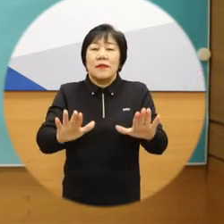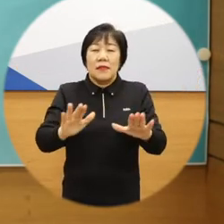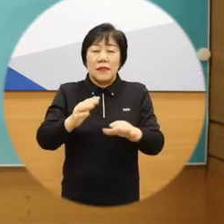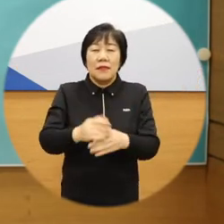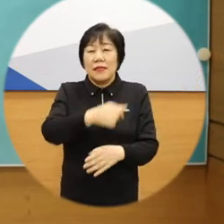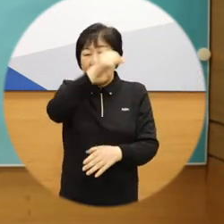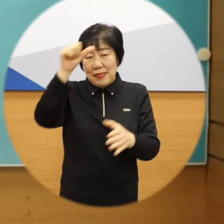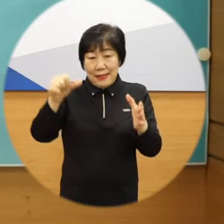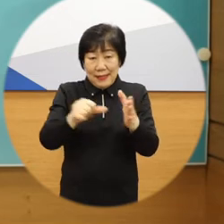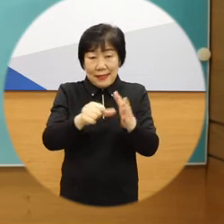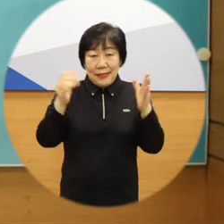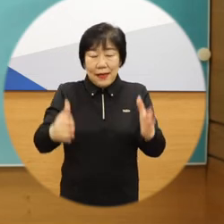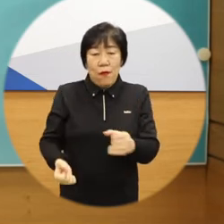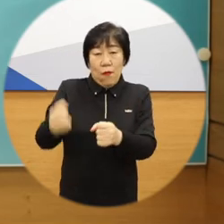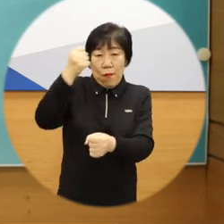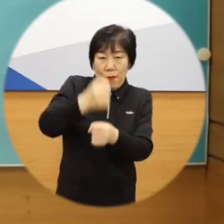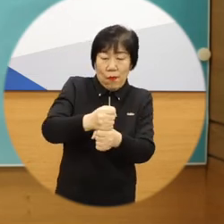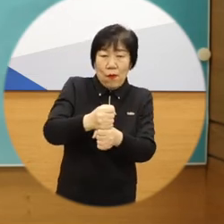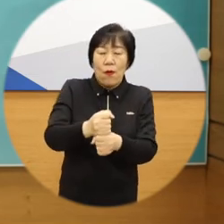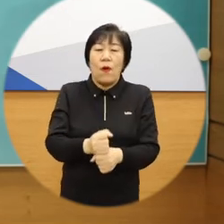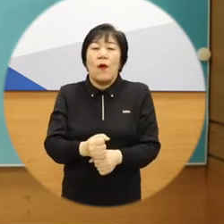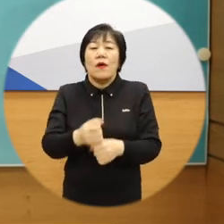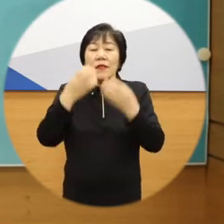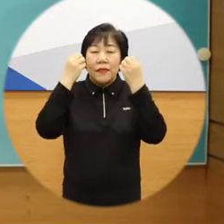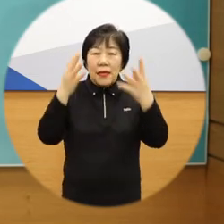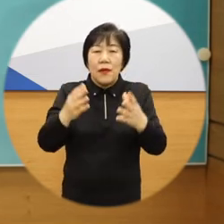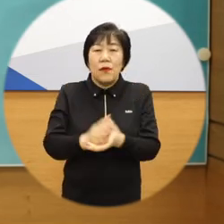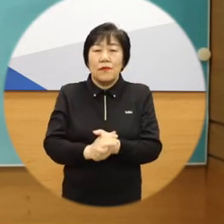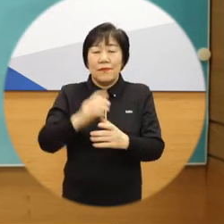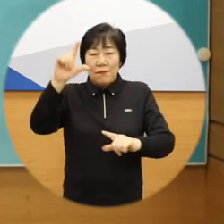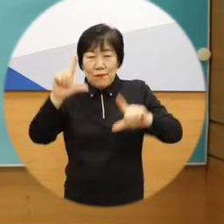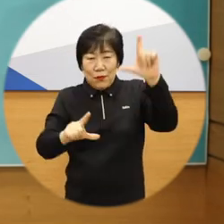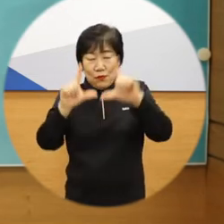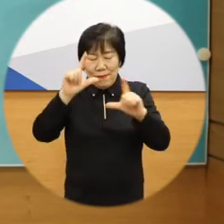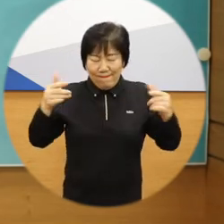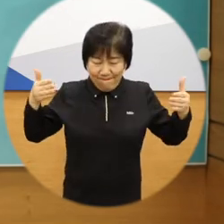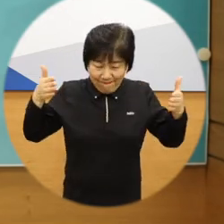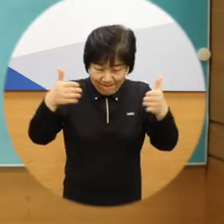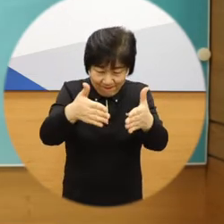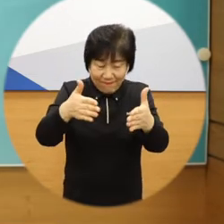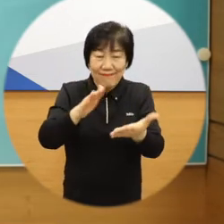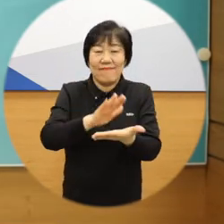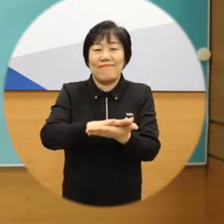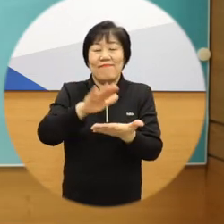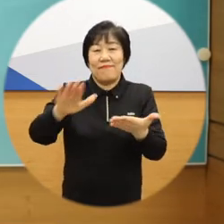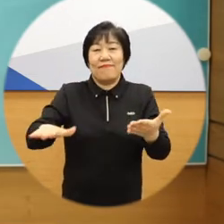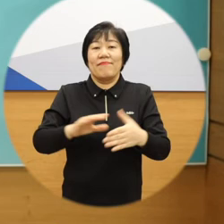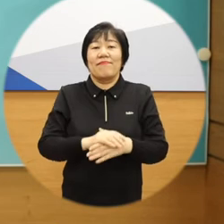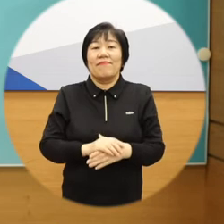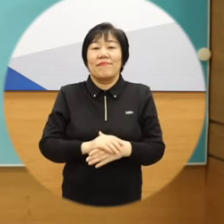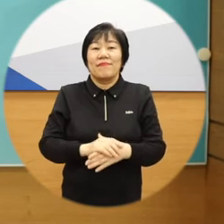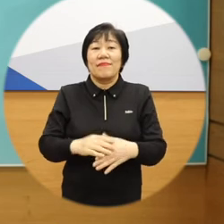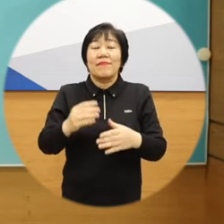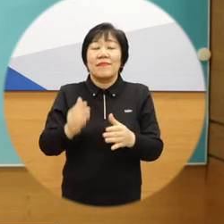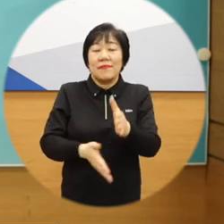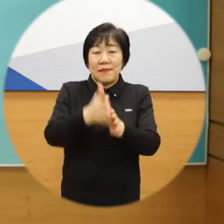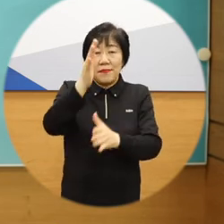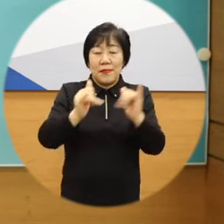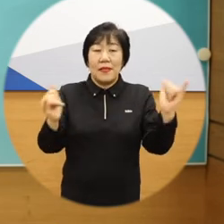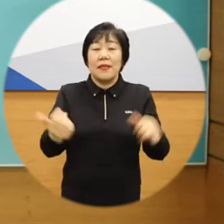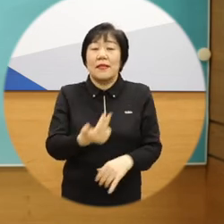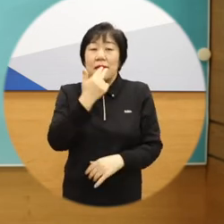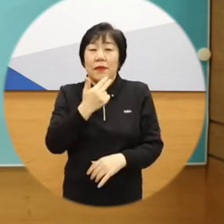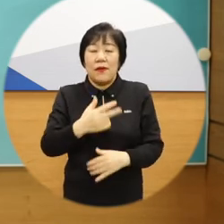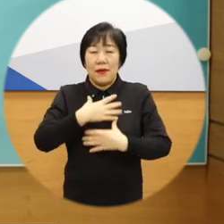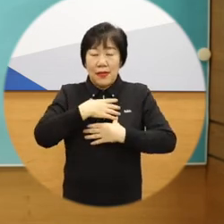회복함과 동시에 새로운 미래를 위한 청사진 실현에 집중하겠습니다. 시민의 생명과 안전을 지키는